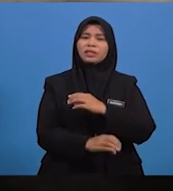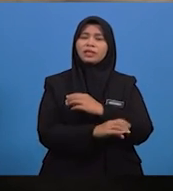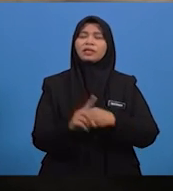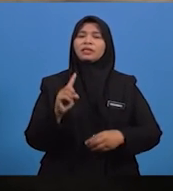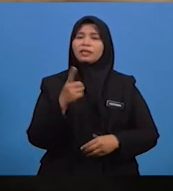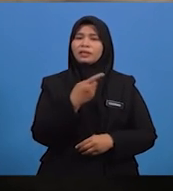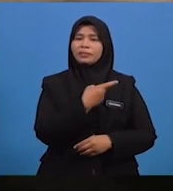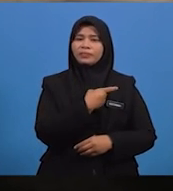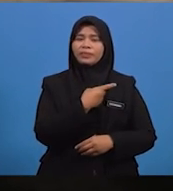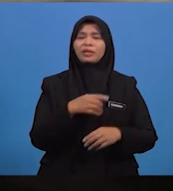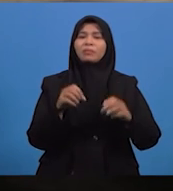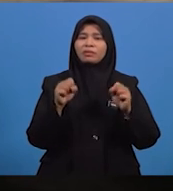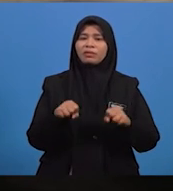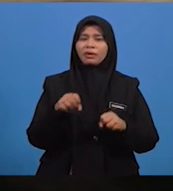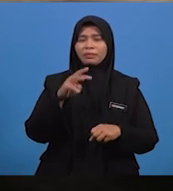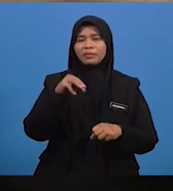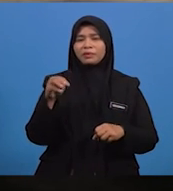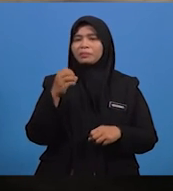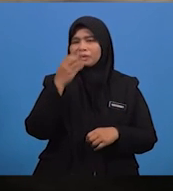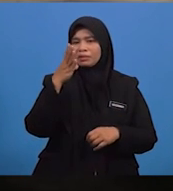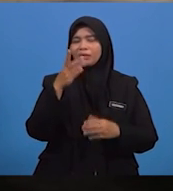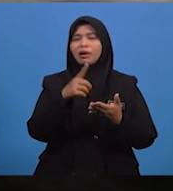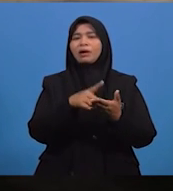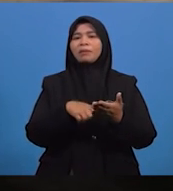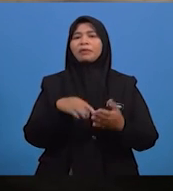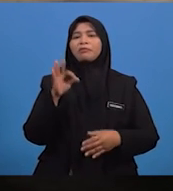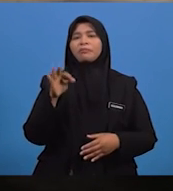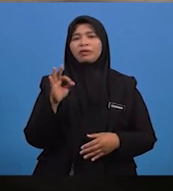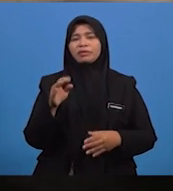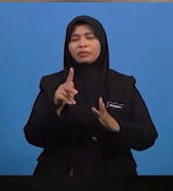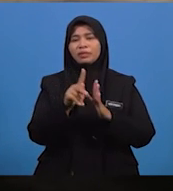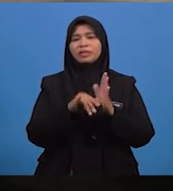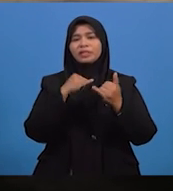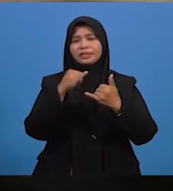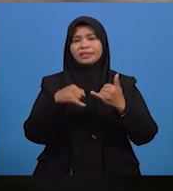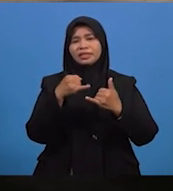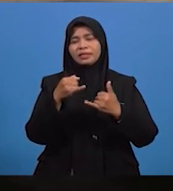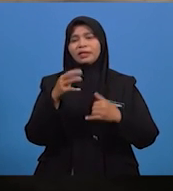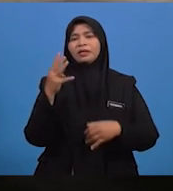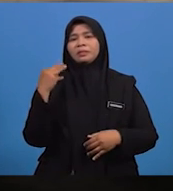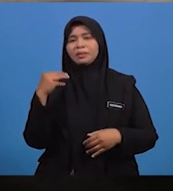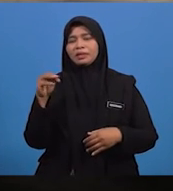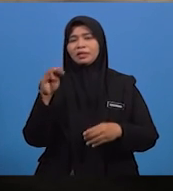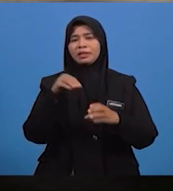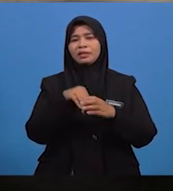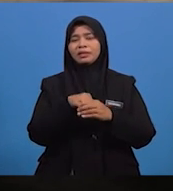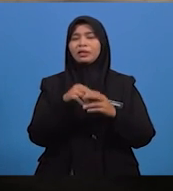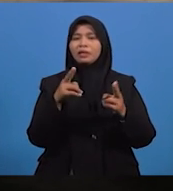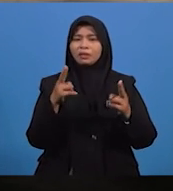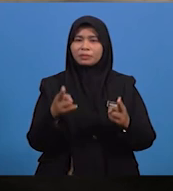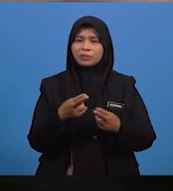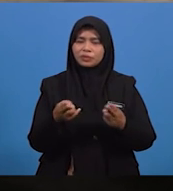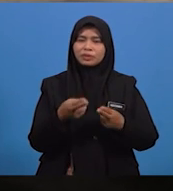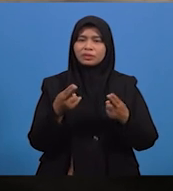Bolehkah murid-murid menyatakan apakah faktor-faktor kejayaan mereka dalam usaha menguasai negara kita